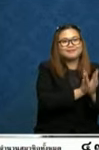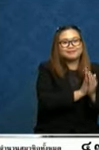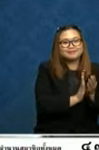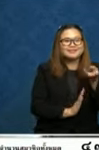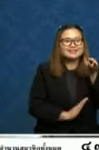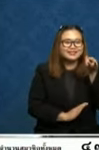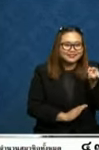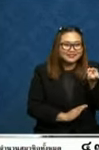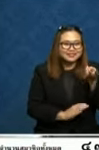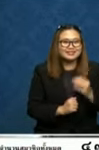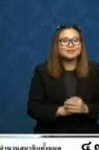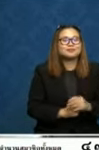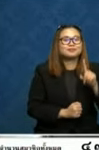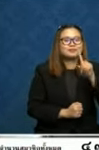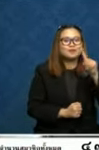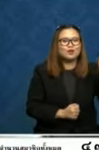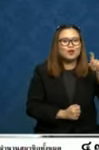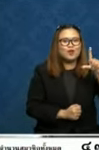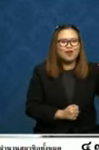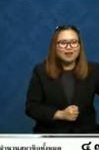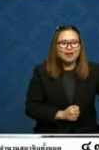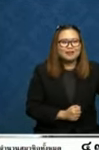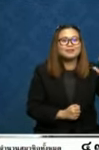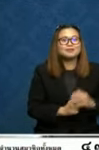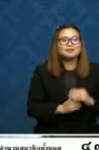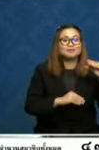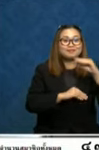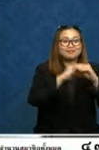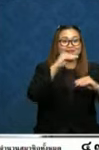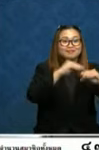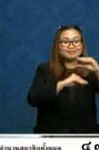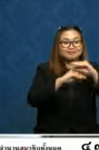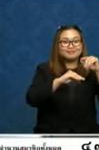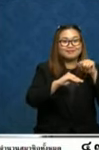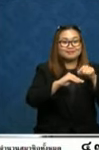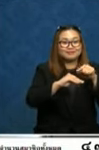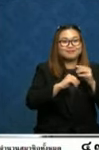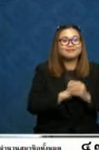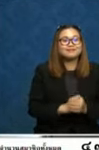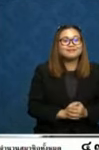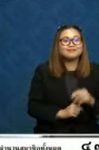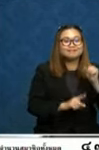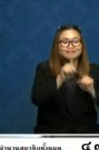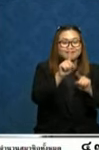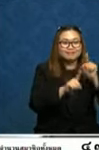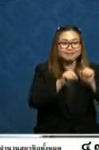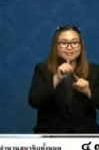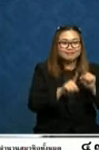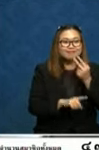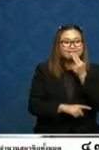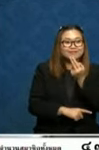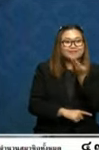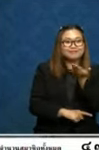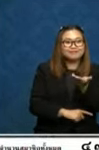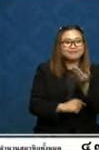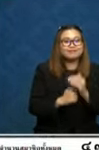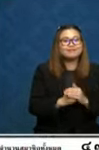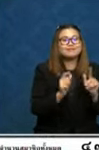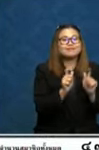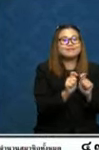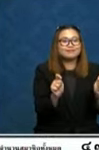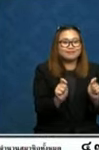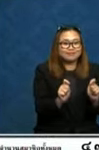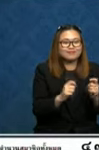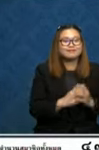ะครับก็ประมาณ100กว่าล้านซึ่งโครงการที่ผมอยากจะพูดถึงนะครับแล้วผมก็ได้ติดตามมาตั้งแต่การประชุมของชั้นอนุนั่นคือเรื่อง